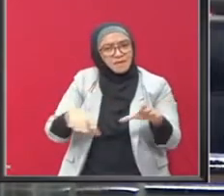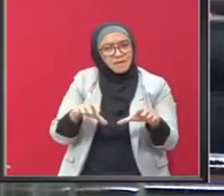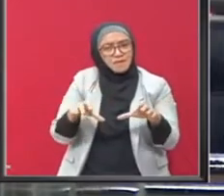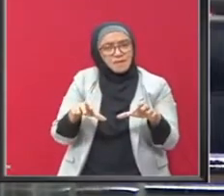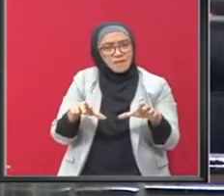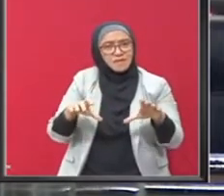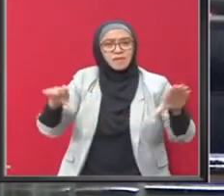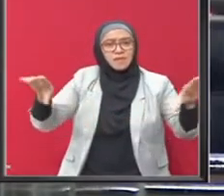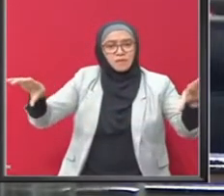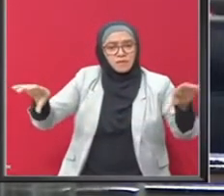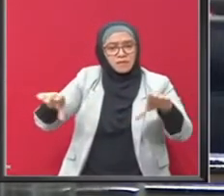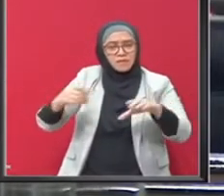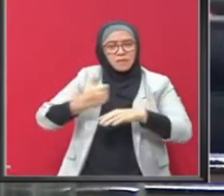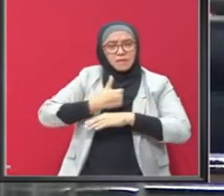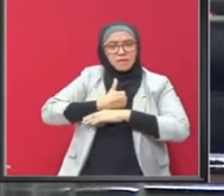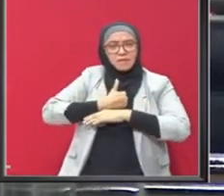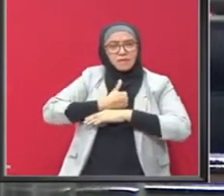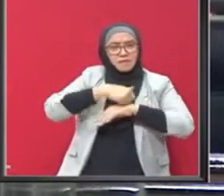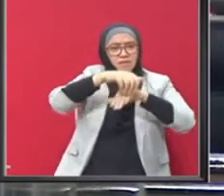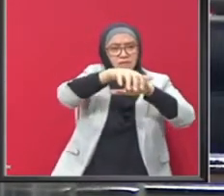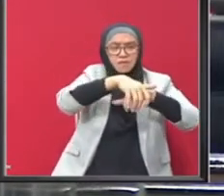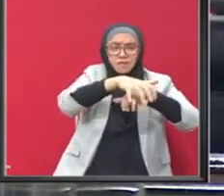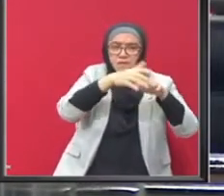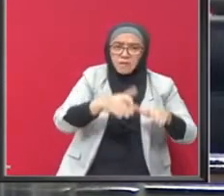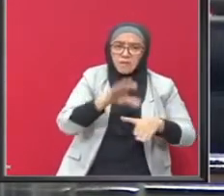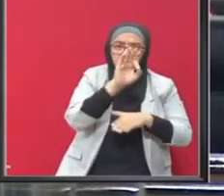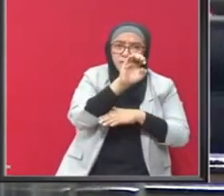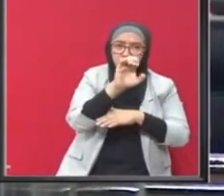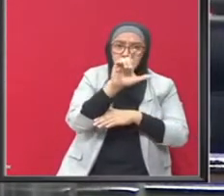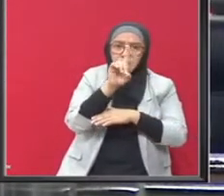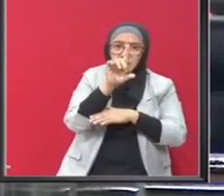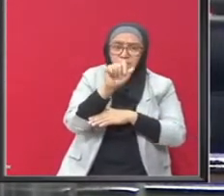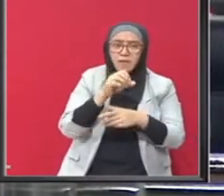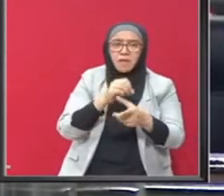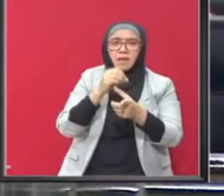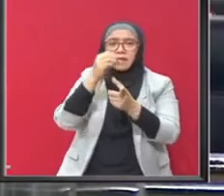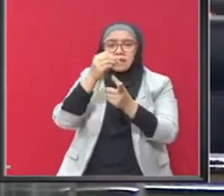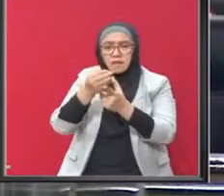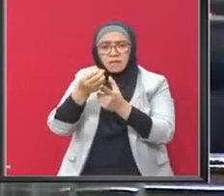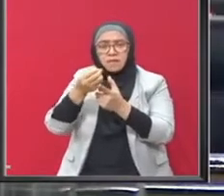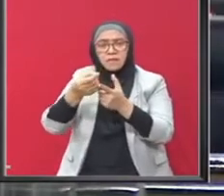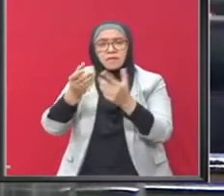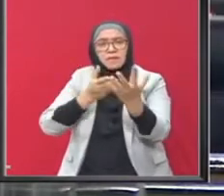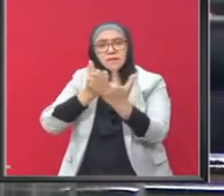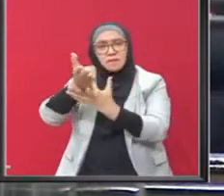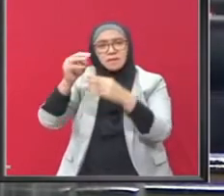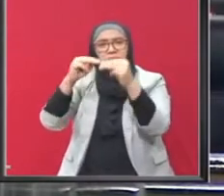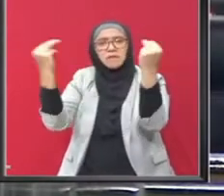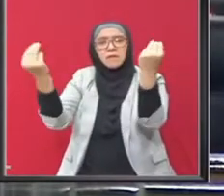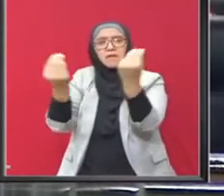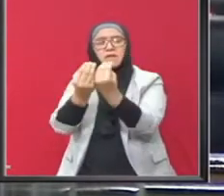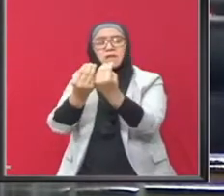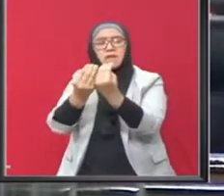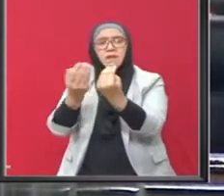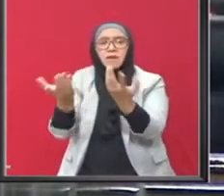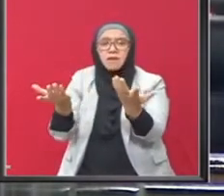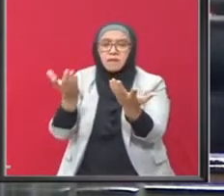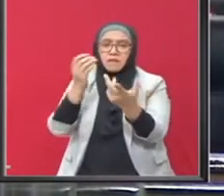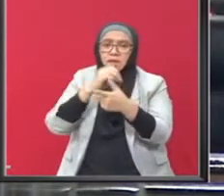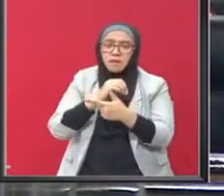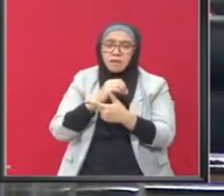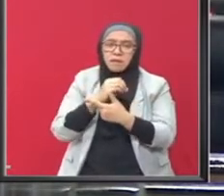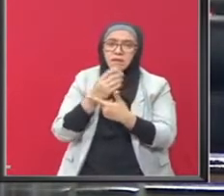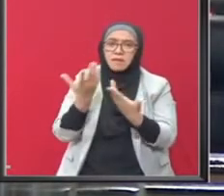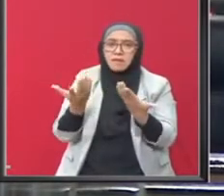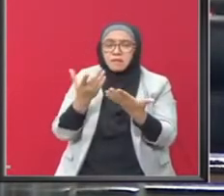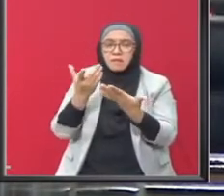dilaksanakan sendiri oleh para peneroka ataupun melalui Sarekat atau badan yang dilantik oleh veda gitu juga